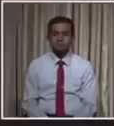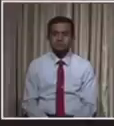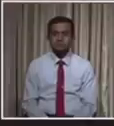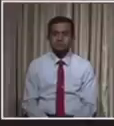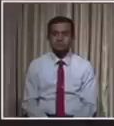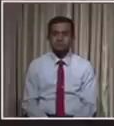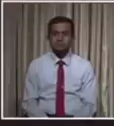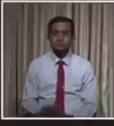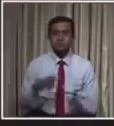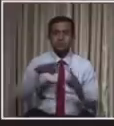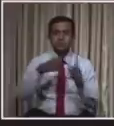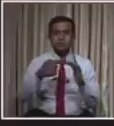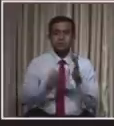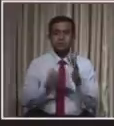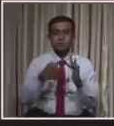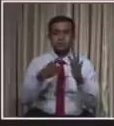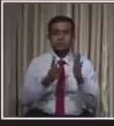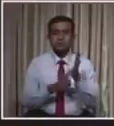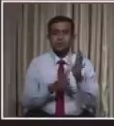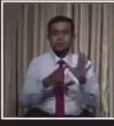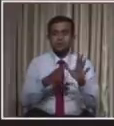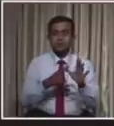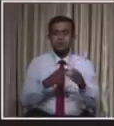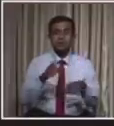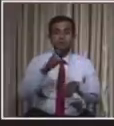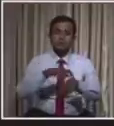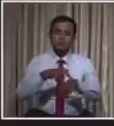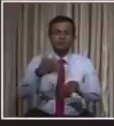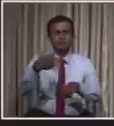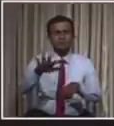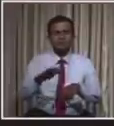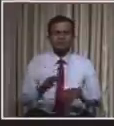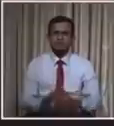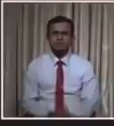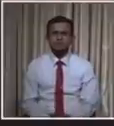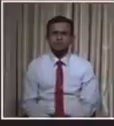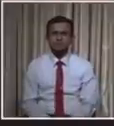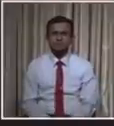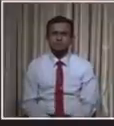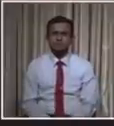ඔව් කිරියල මැතුමා එයාගේ කාලය දැන් ඉවරයි